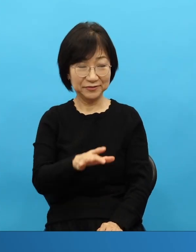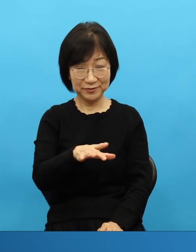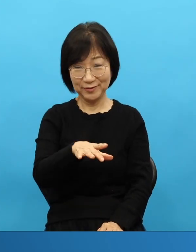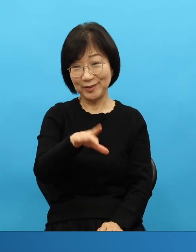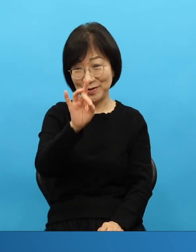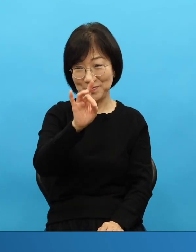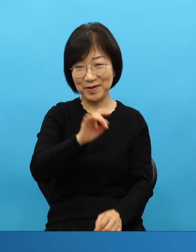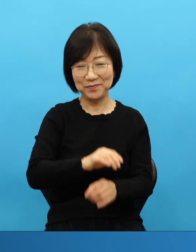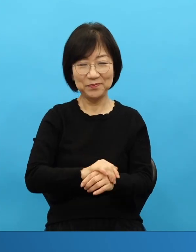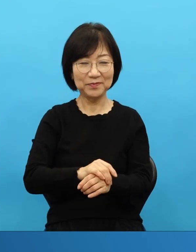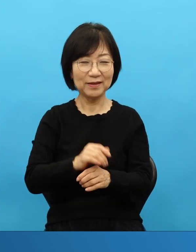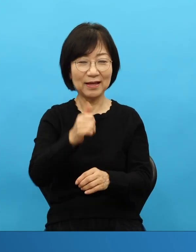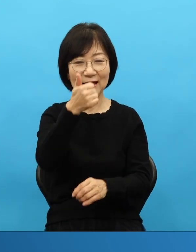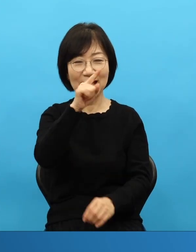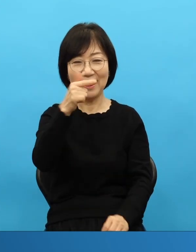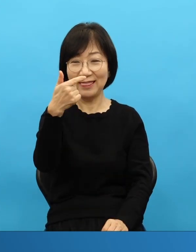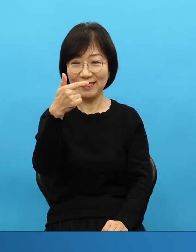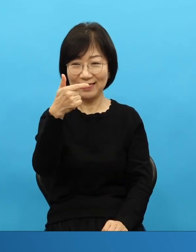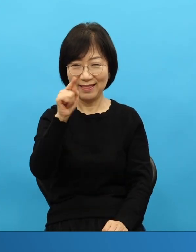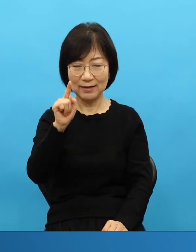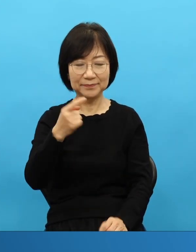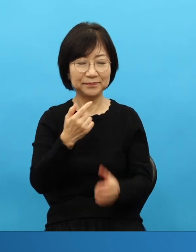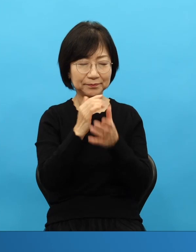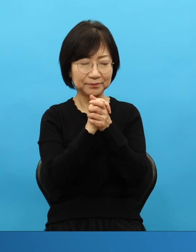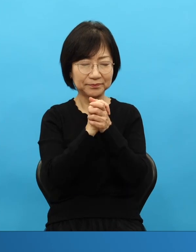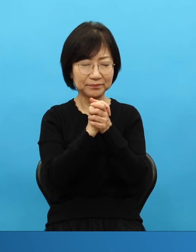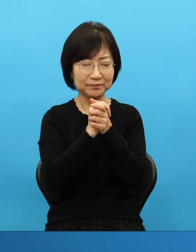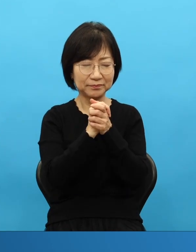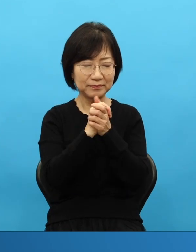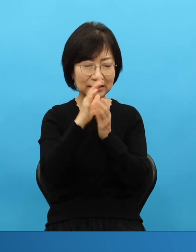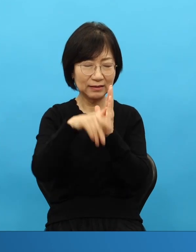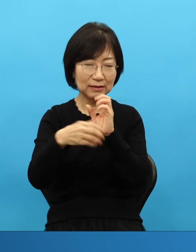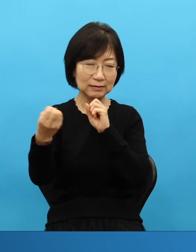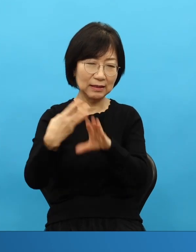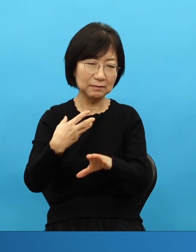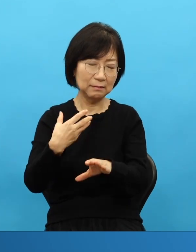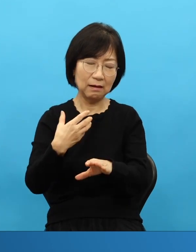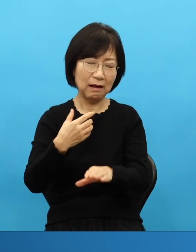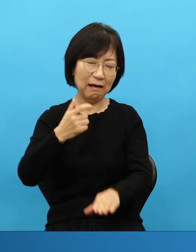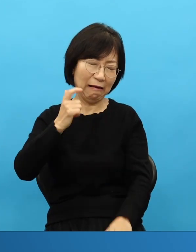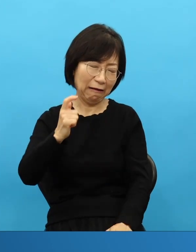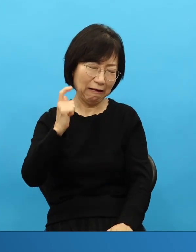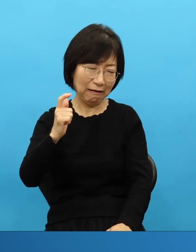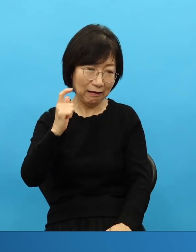계속 틀린 기도했어요. At first, Hannah kept on saying 그래, incorrect 응답이 prayers. 없지. That's why there were no answers. 아니